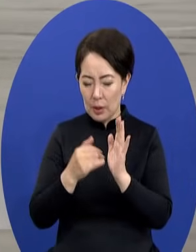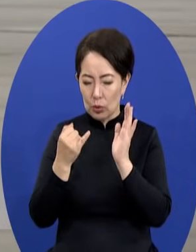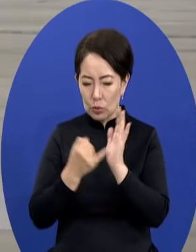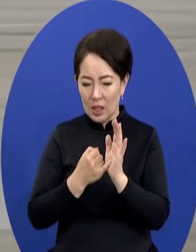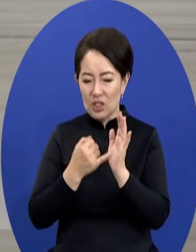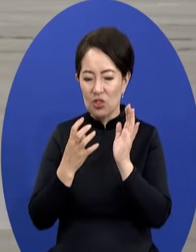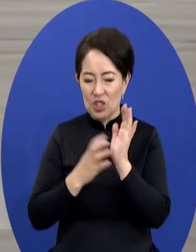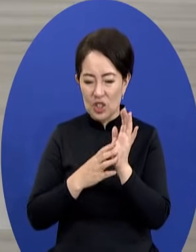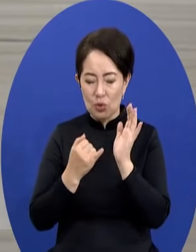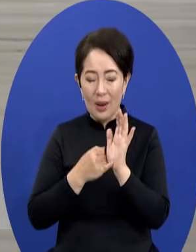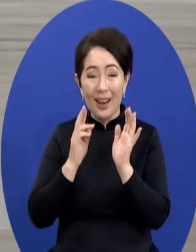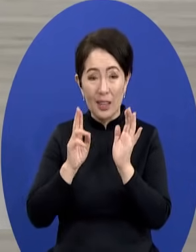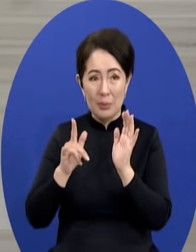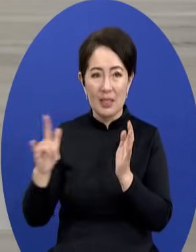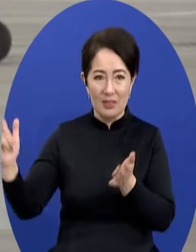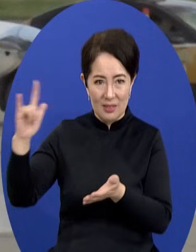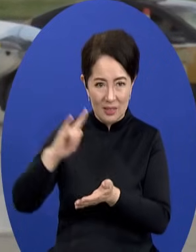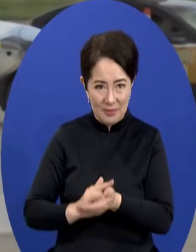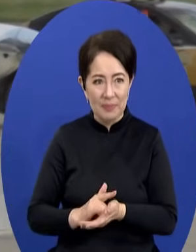6696 км замыг туулсан байна.